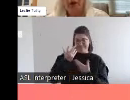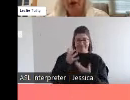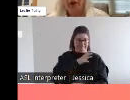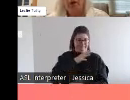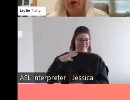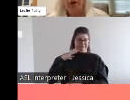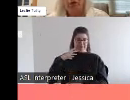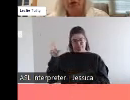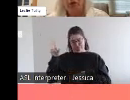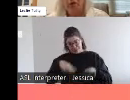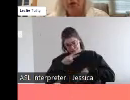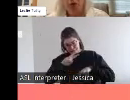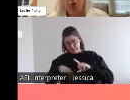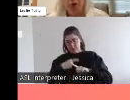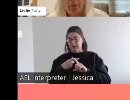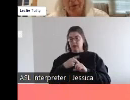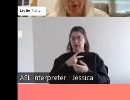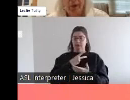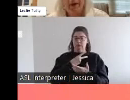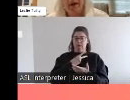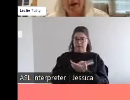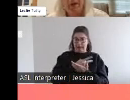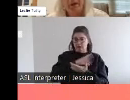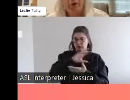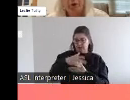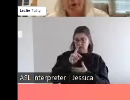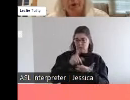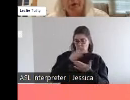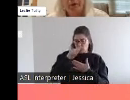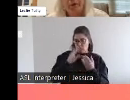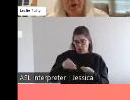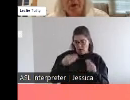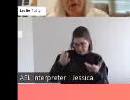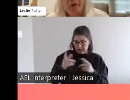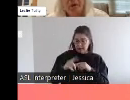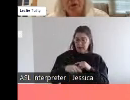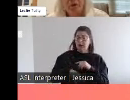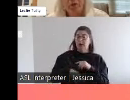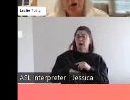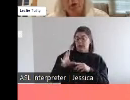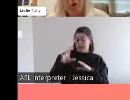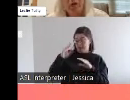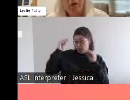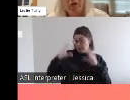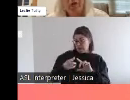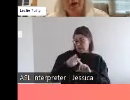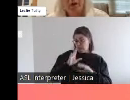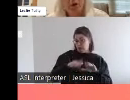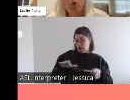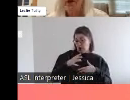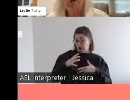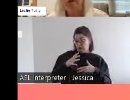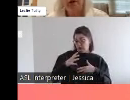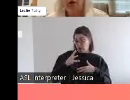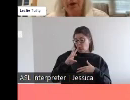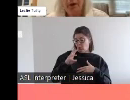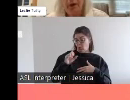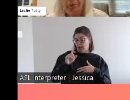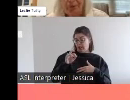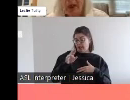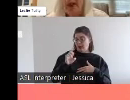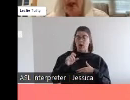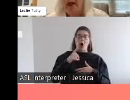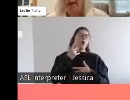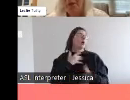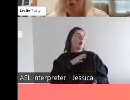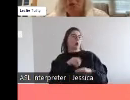au comité des études supérieures. Et le groupe de professeurs de Charles Worth a dit,